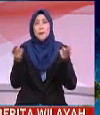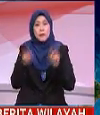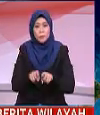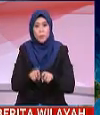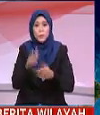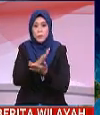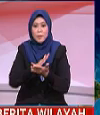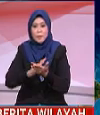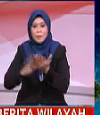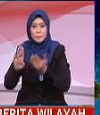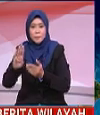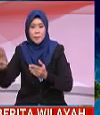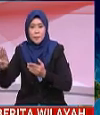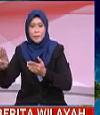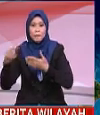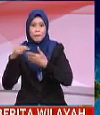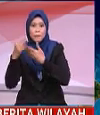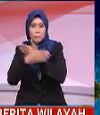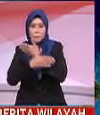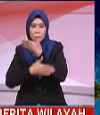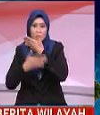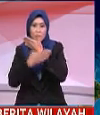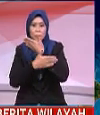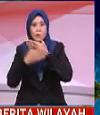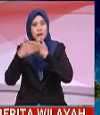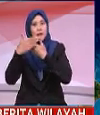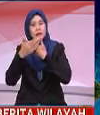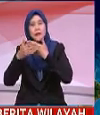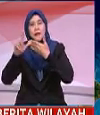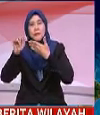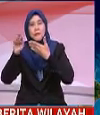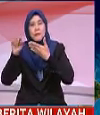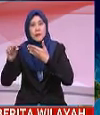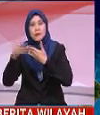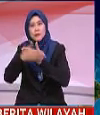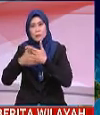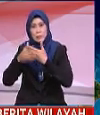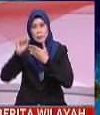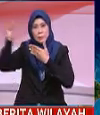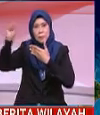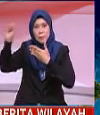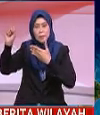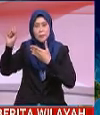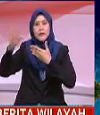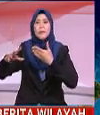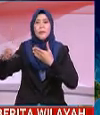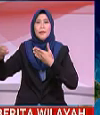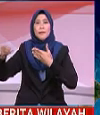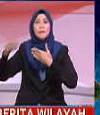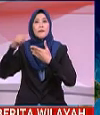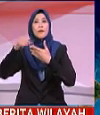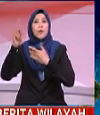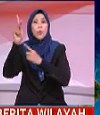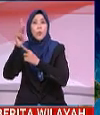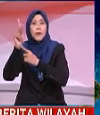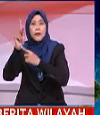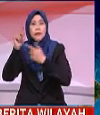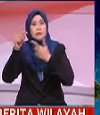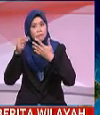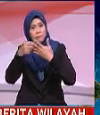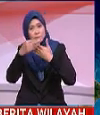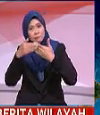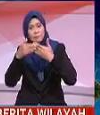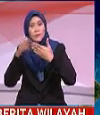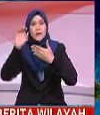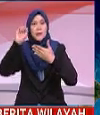melibatkan bahagian barat negeri Sarawak, bahagian Limbang, pedalaman negeri Sabah, pantai barat dan juga Kudat negeri Sabah